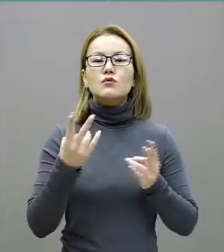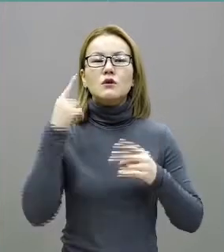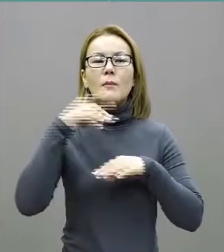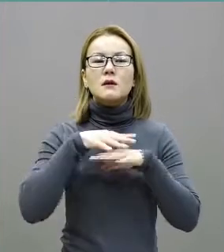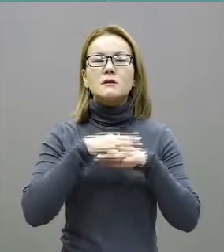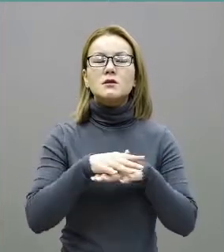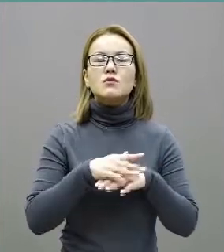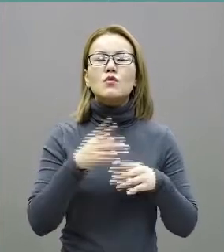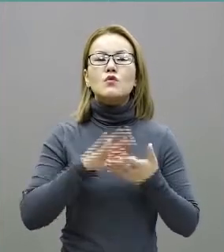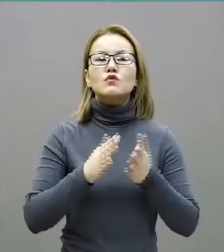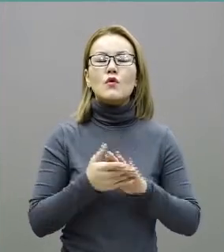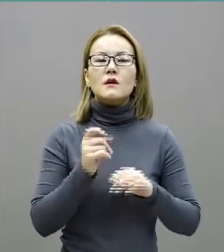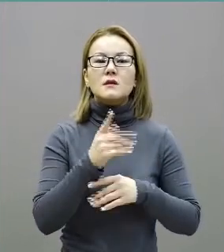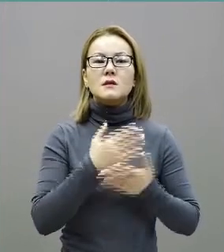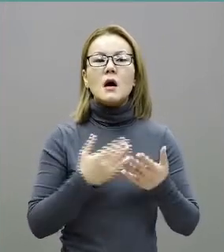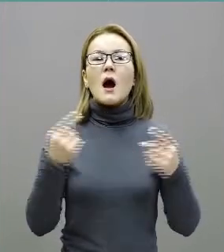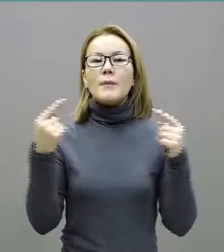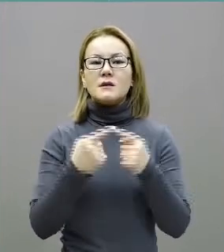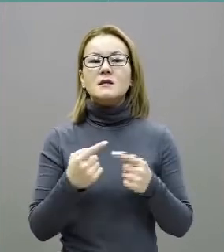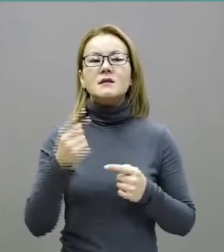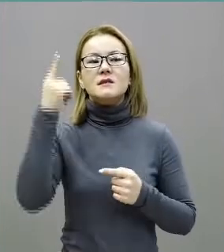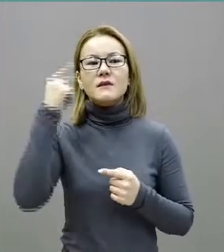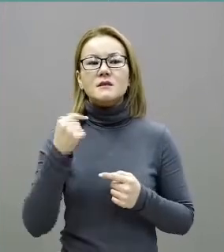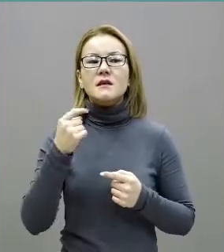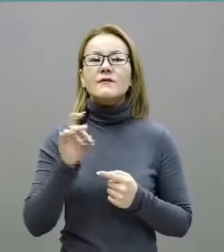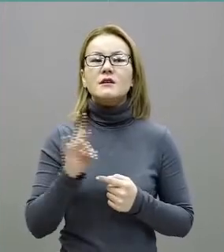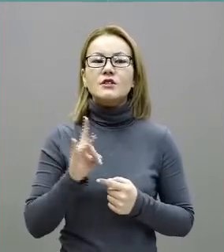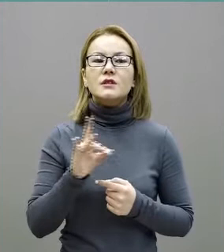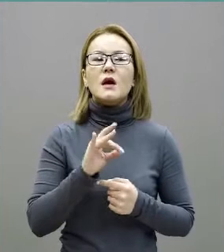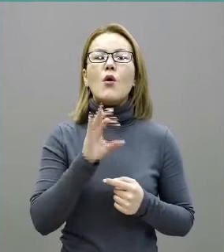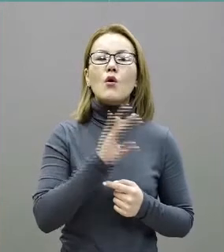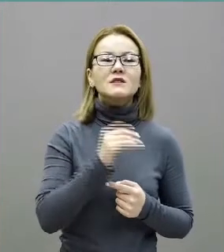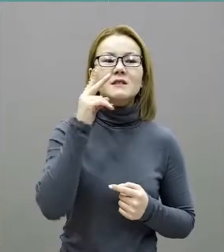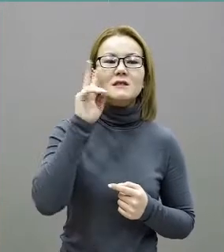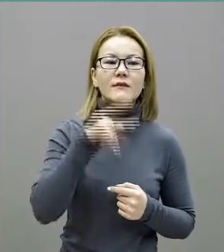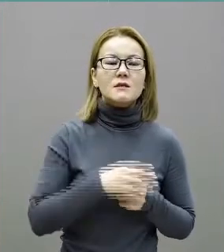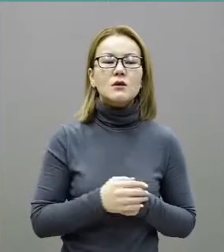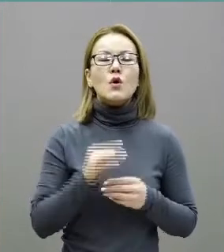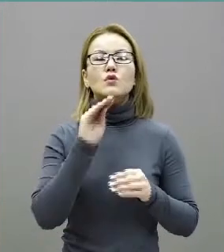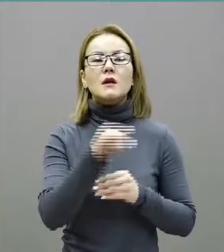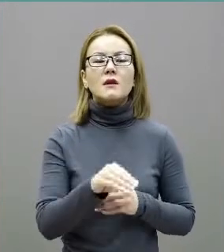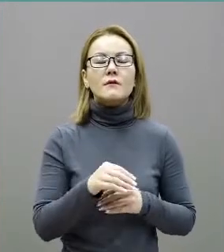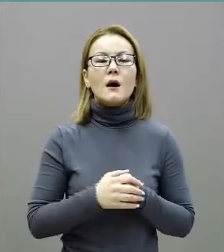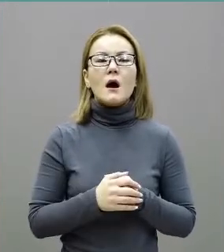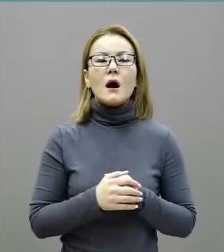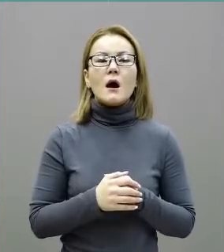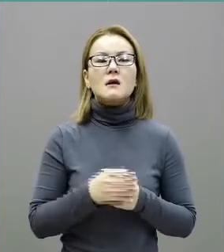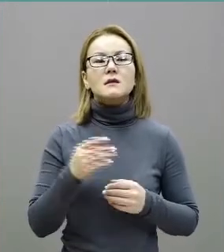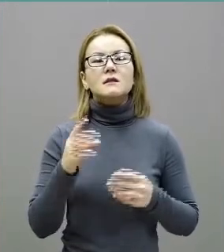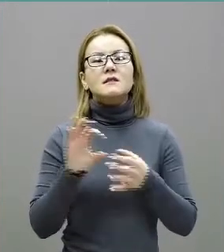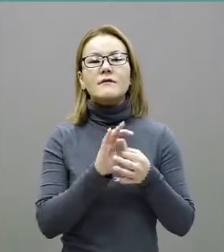условия задачи определить известные величины от неизвестных установить зависимость между ними